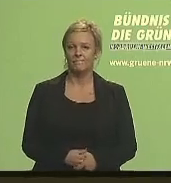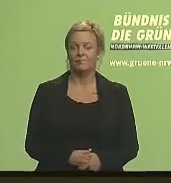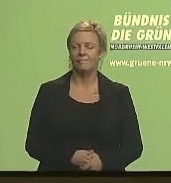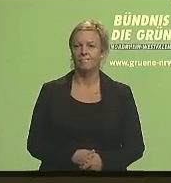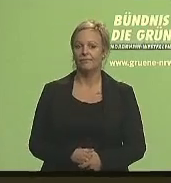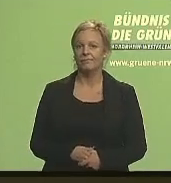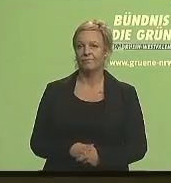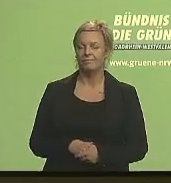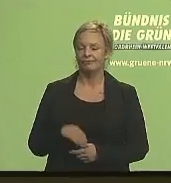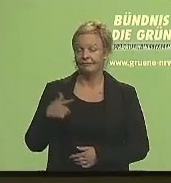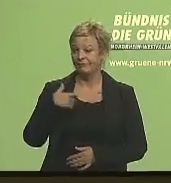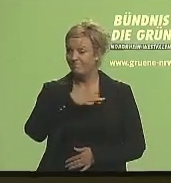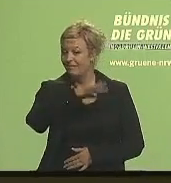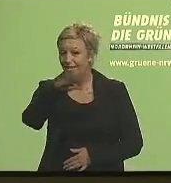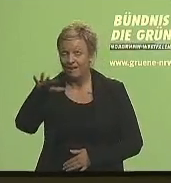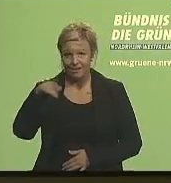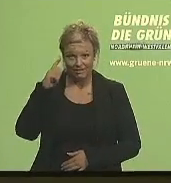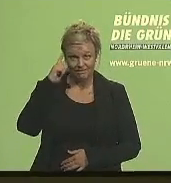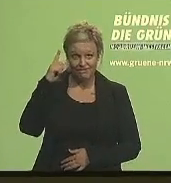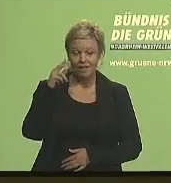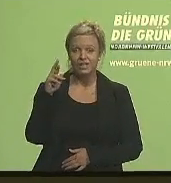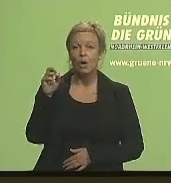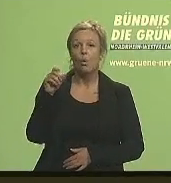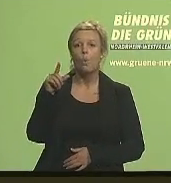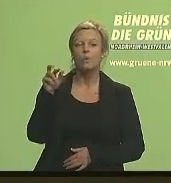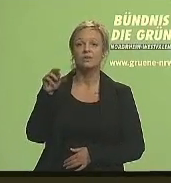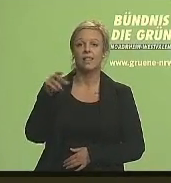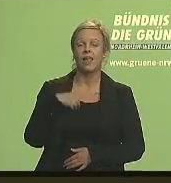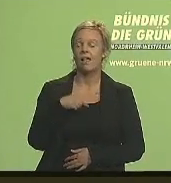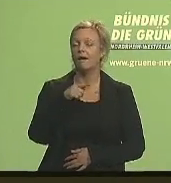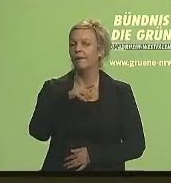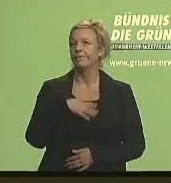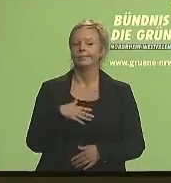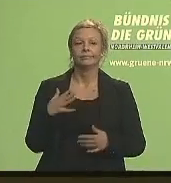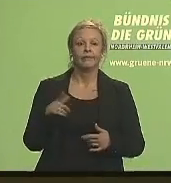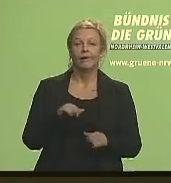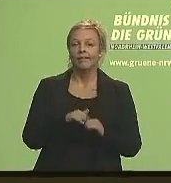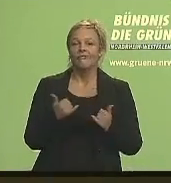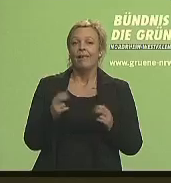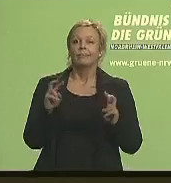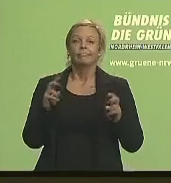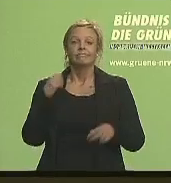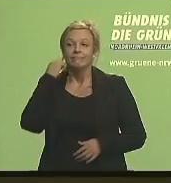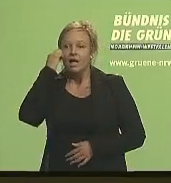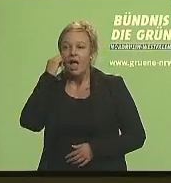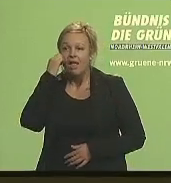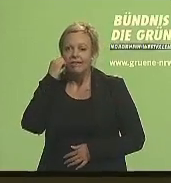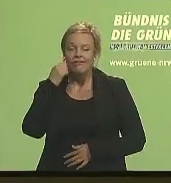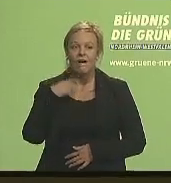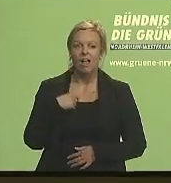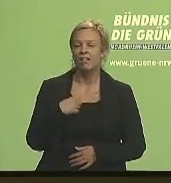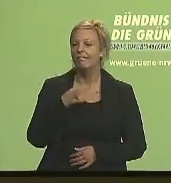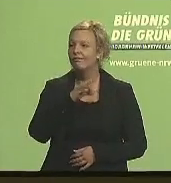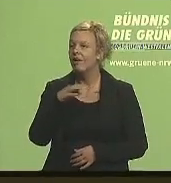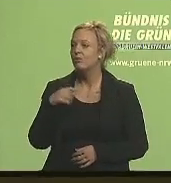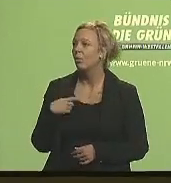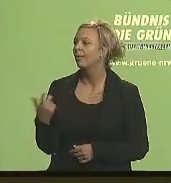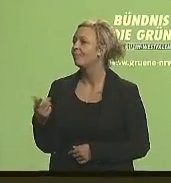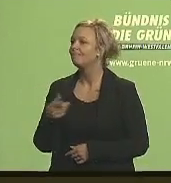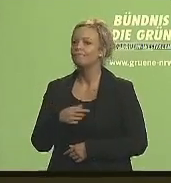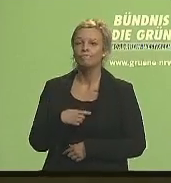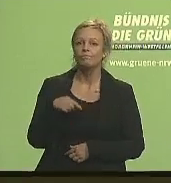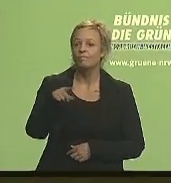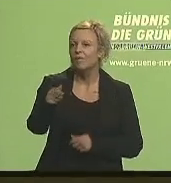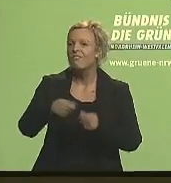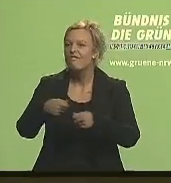auf der Straße, dass Rösler einfach einer ist, der versucht, wie im Karneval, alle möglichen aus der Wirtschaft zu bedienen. Und das